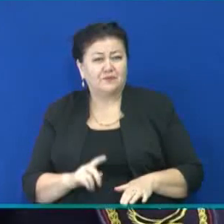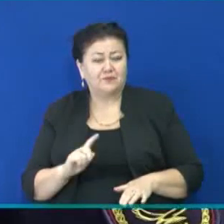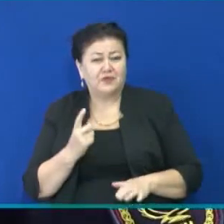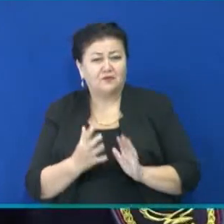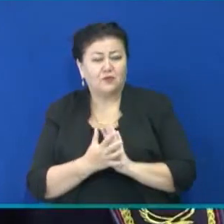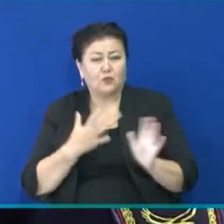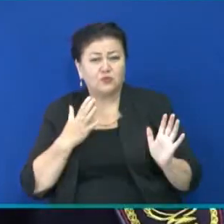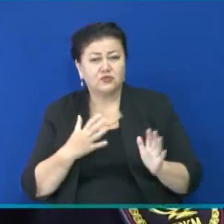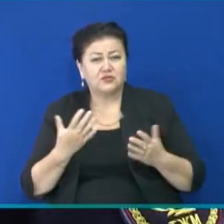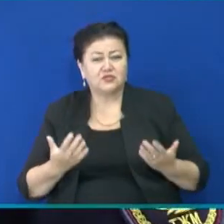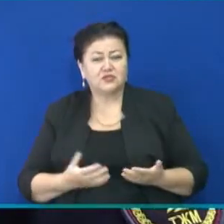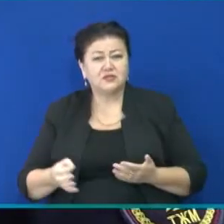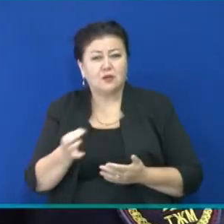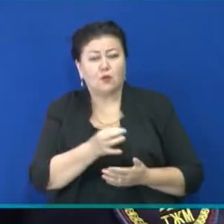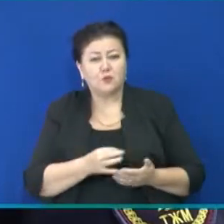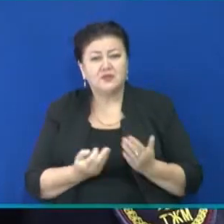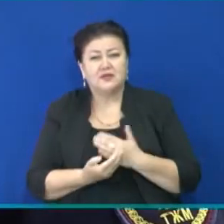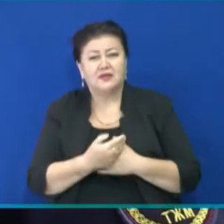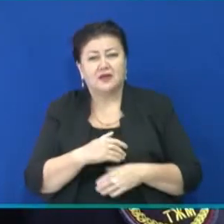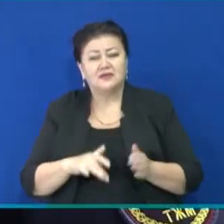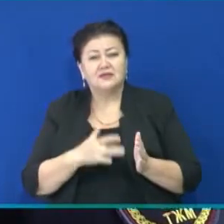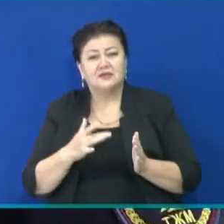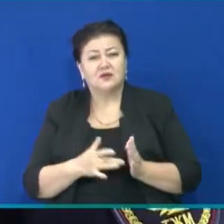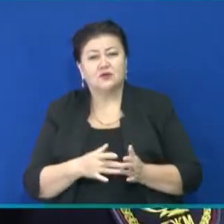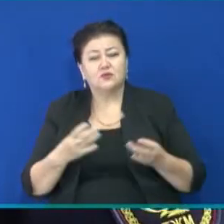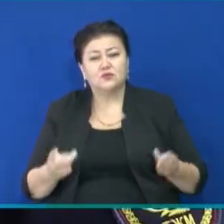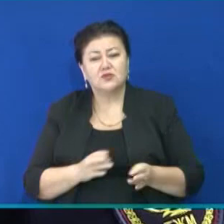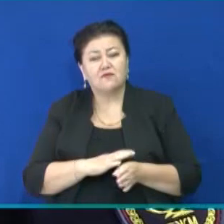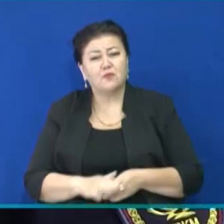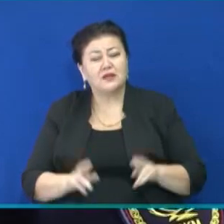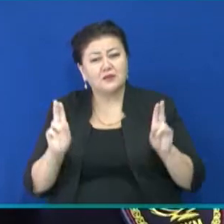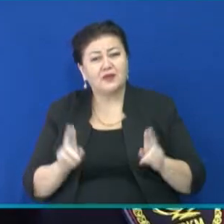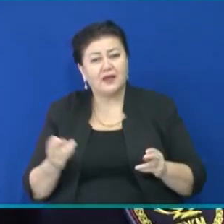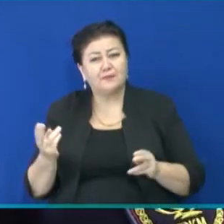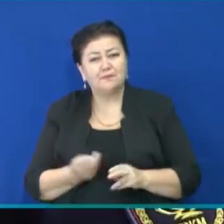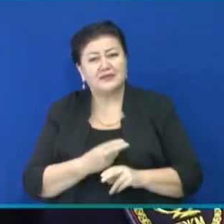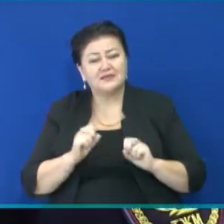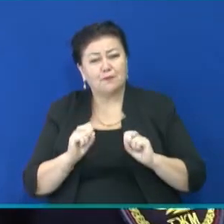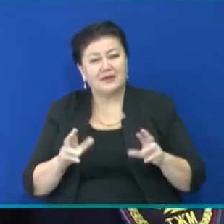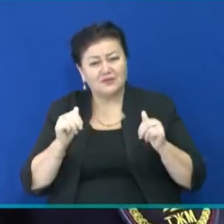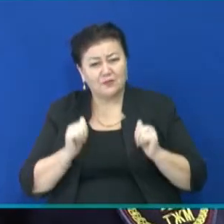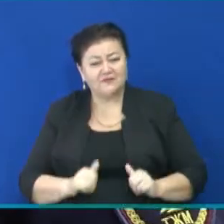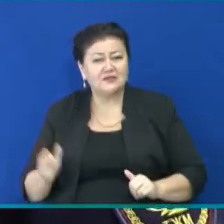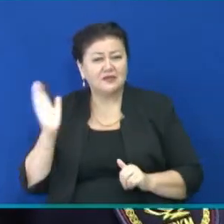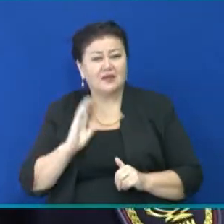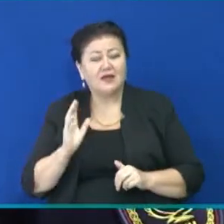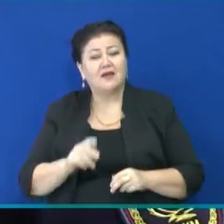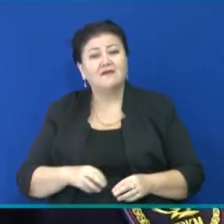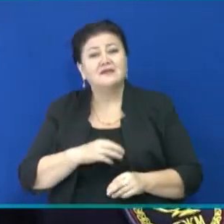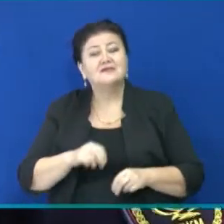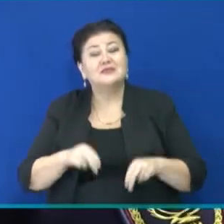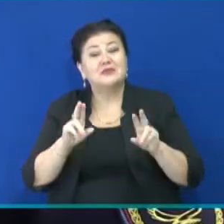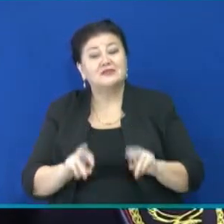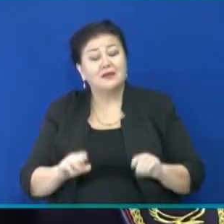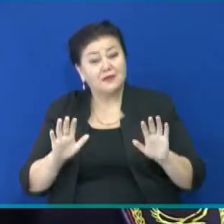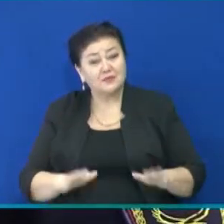Бірінші кезекте облыс тұрғындары мен қонақтарын судағы қауіпсіздік ережелерін сақтауға шақырамыз. Тек рұқсат етілген және бөлінген орындарда шомылуды